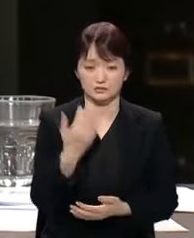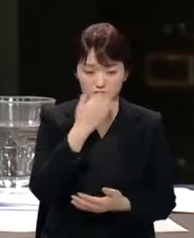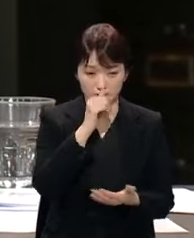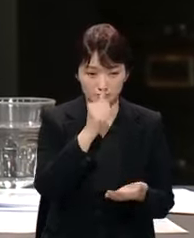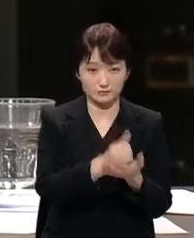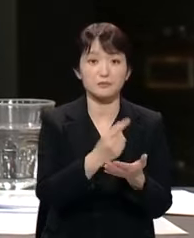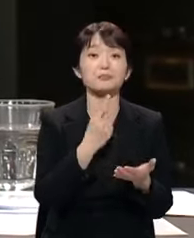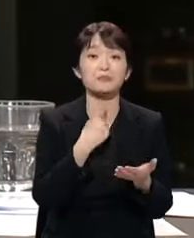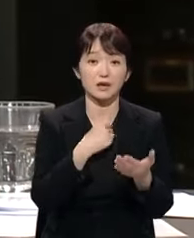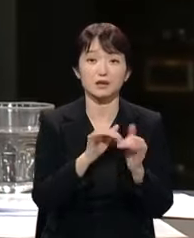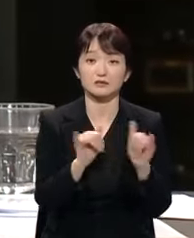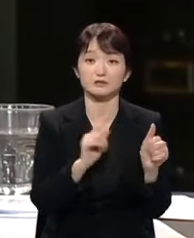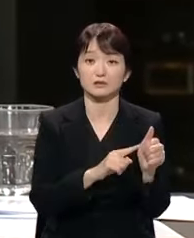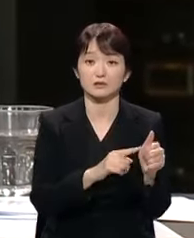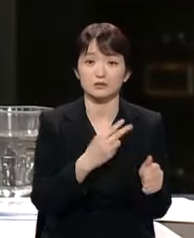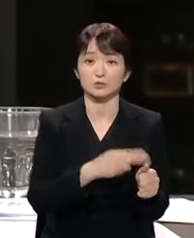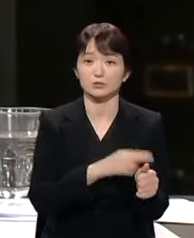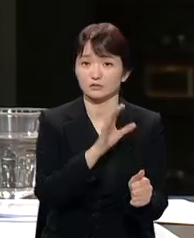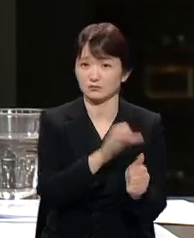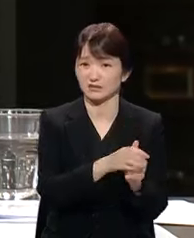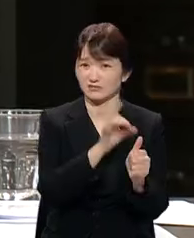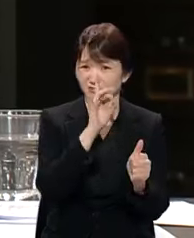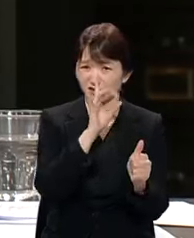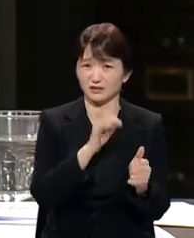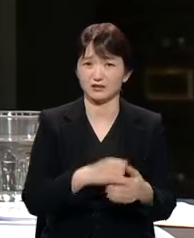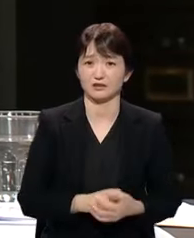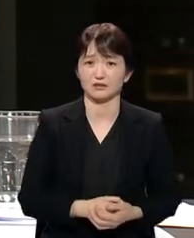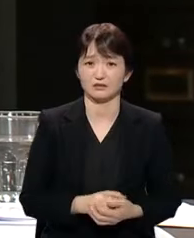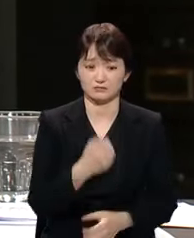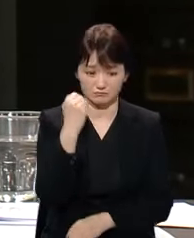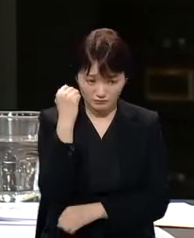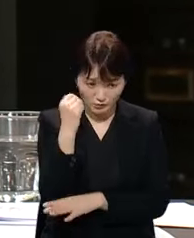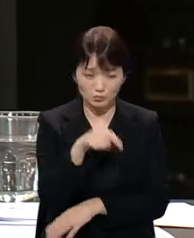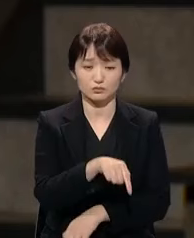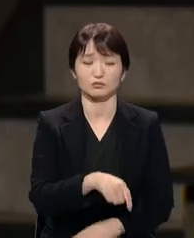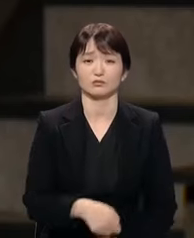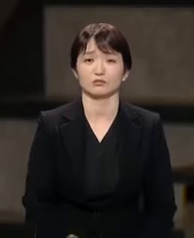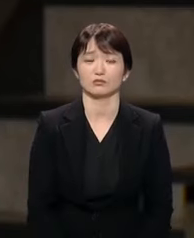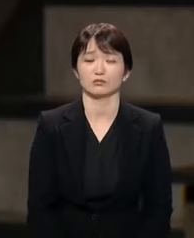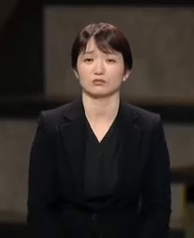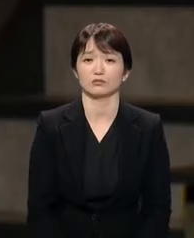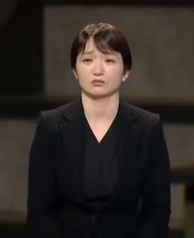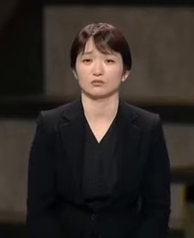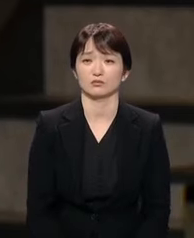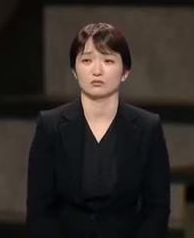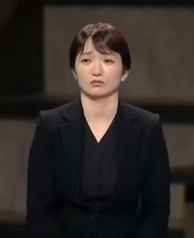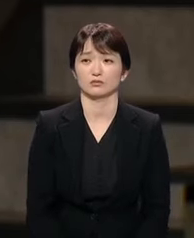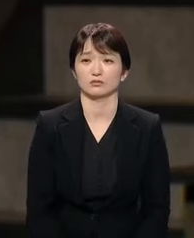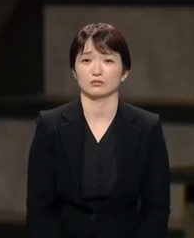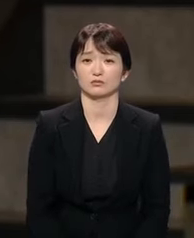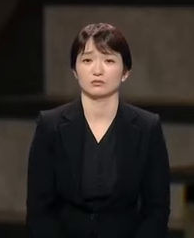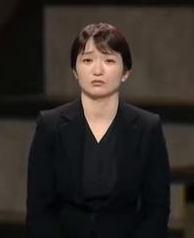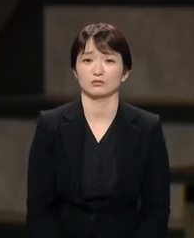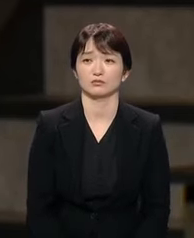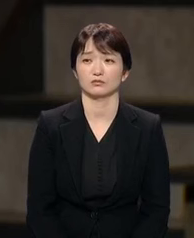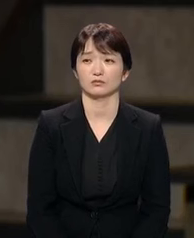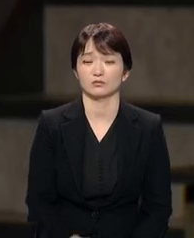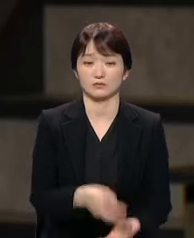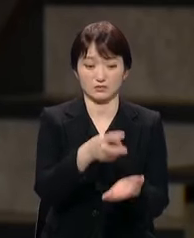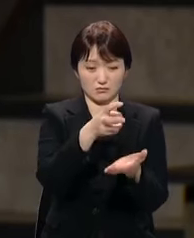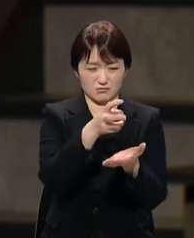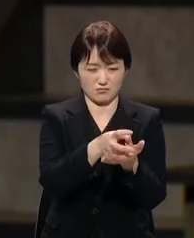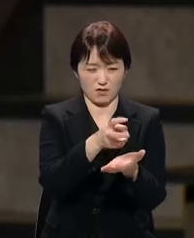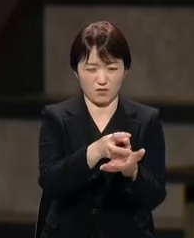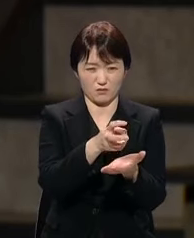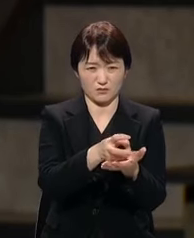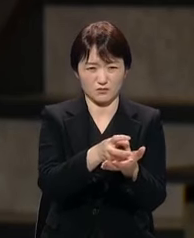이력이 있는 사람이 교사를 하면 안 되잖아요. 그거는 기본 상식이죠. 네. 지금 이제 아까 그 법적인 그 제도의 미비로